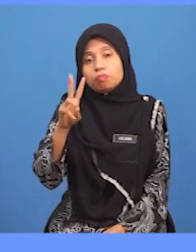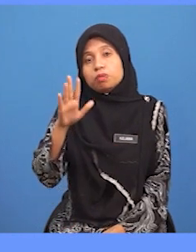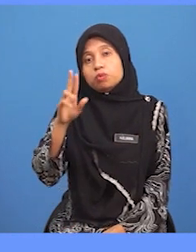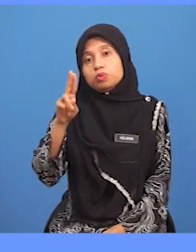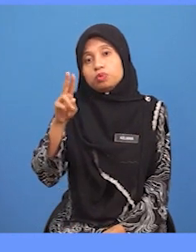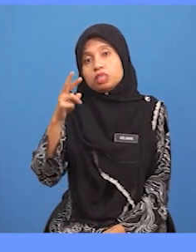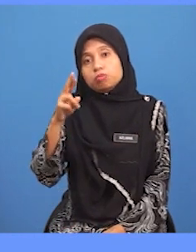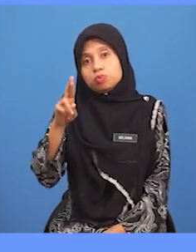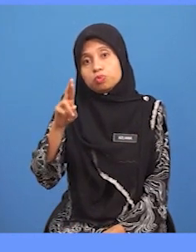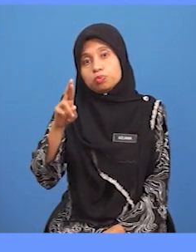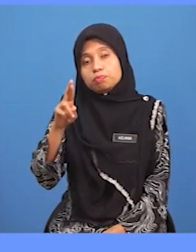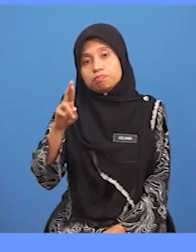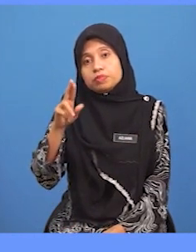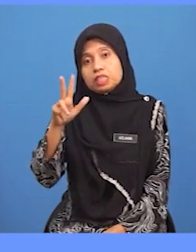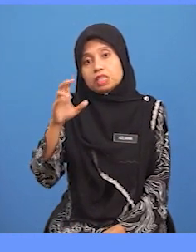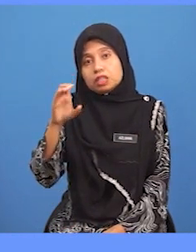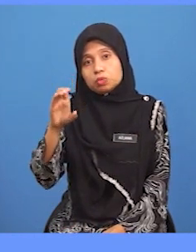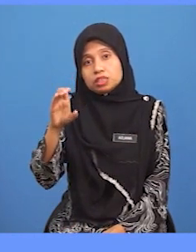RM52,300 tambah buruh langsung